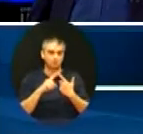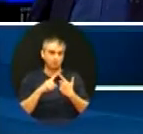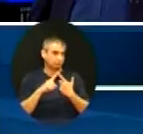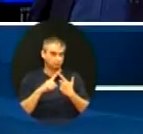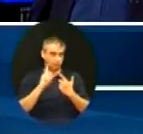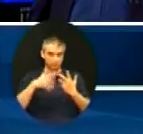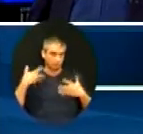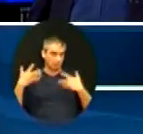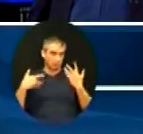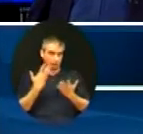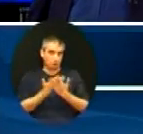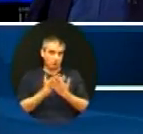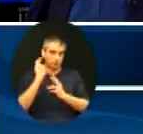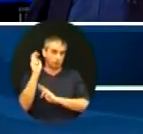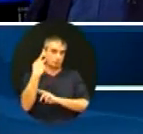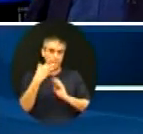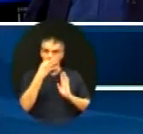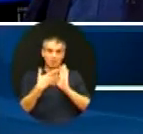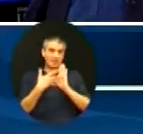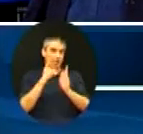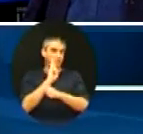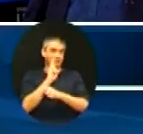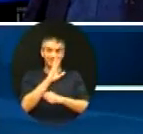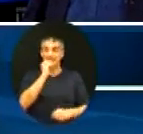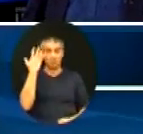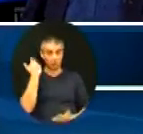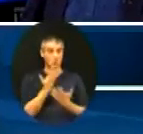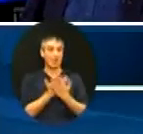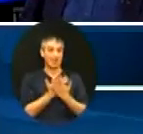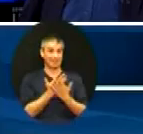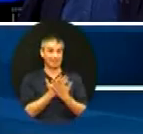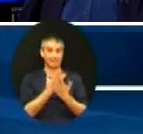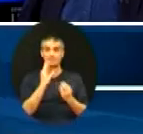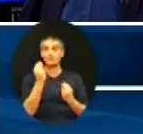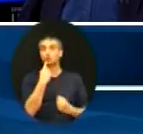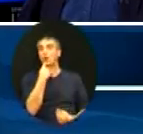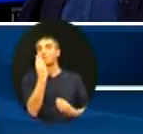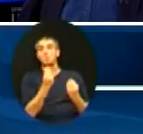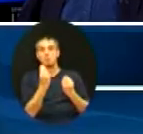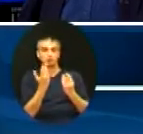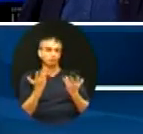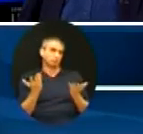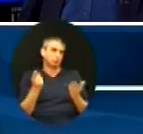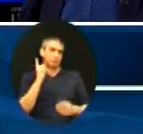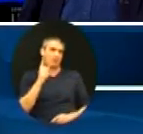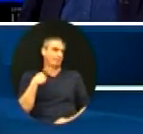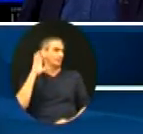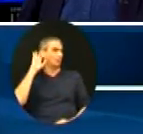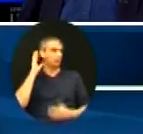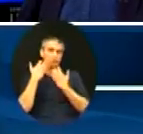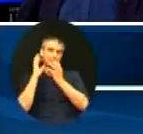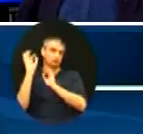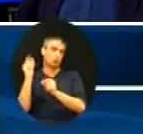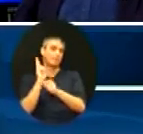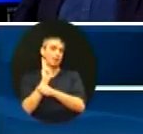גם לא צריך להתרגש בעצם העובדה שהוא מוזמן לחקירה בעזרה, מכיוון שאם היו עדים, אם מישהו אמר איזשהו משהו, אז חייבים לשמוע את הגרסה